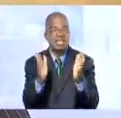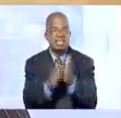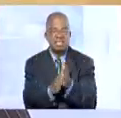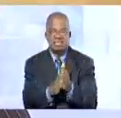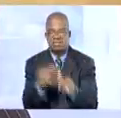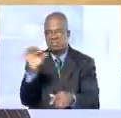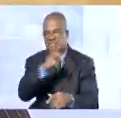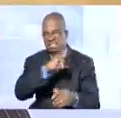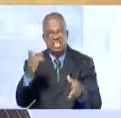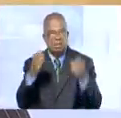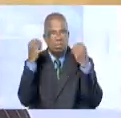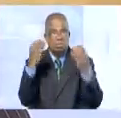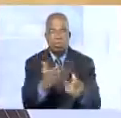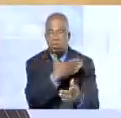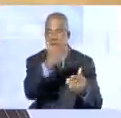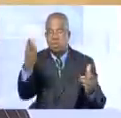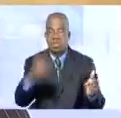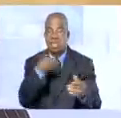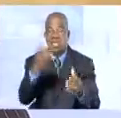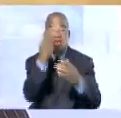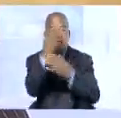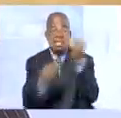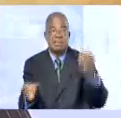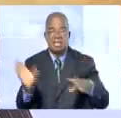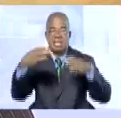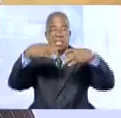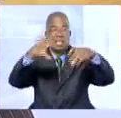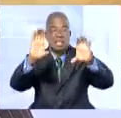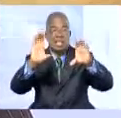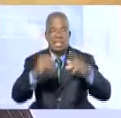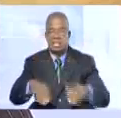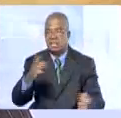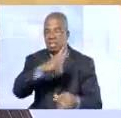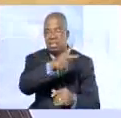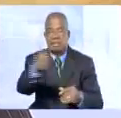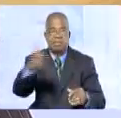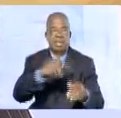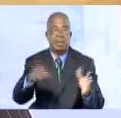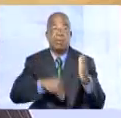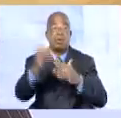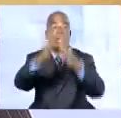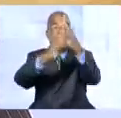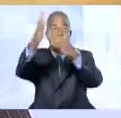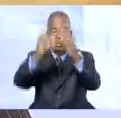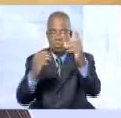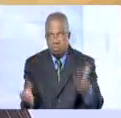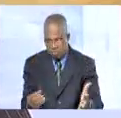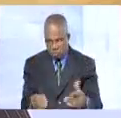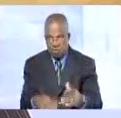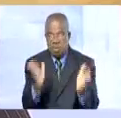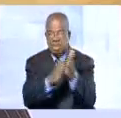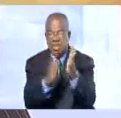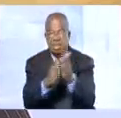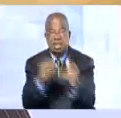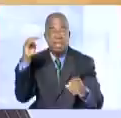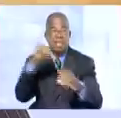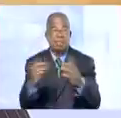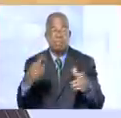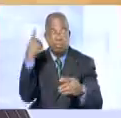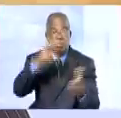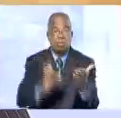il faut plus de 30 000 salles de classe, dont le primaire, et la construction d'un certain nombre d'établissements, dont le secondaire.